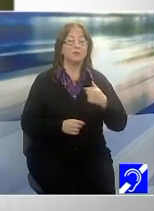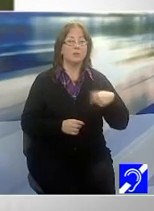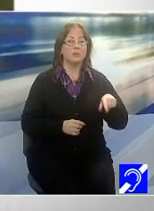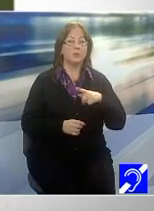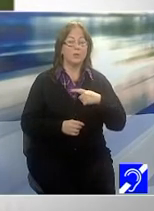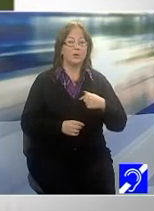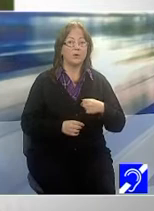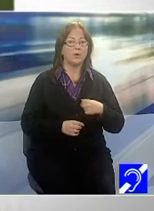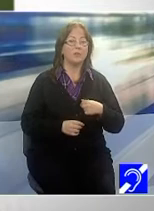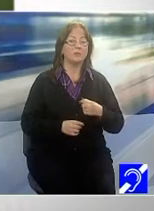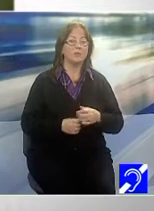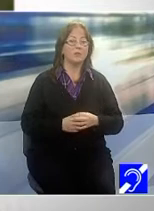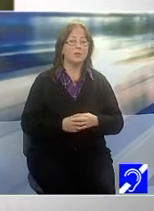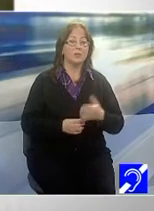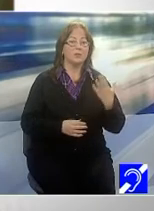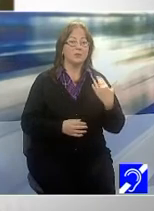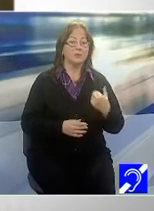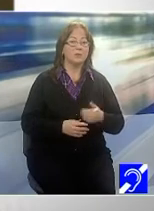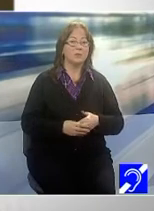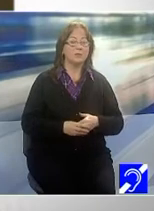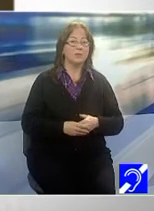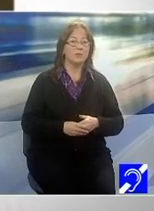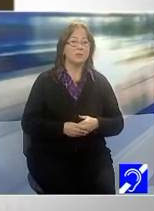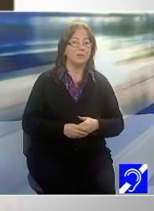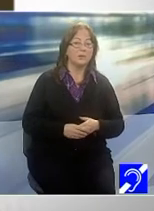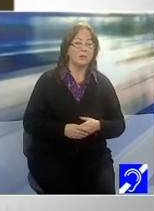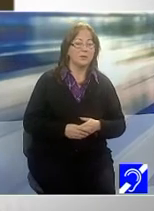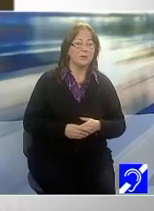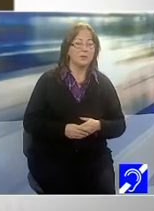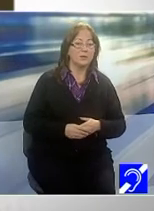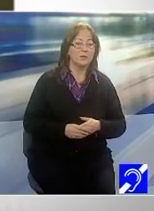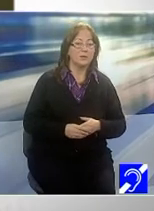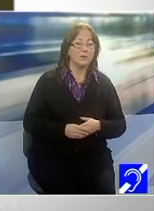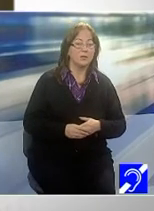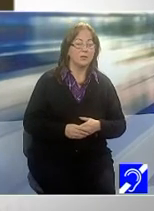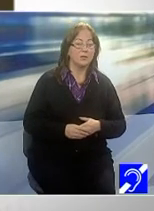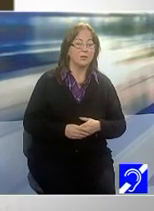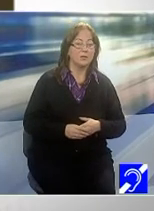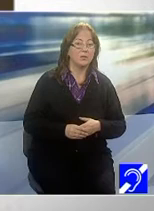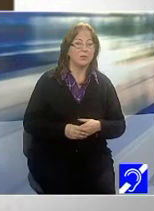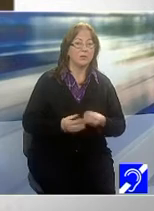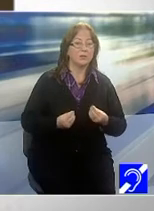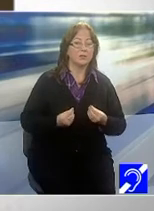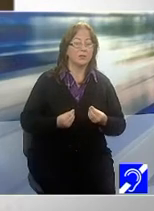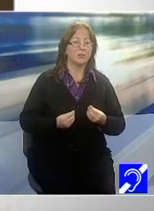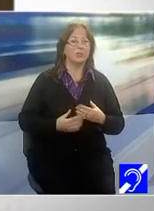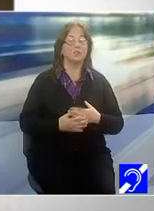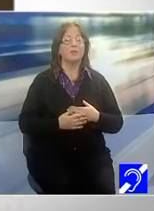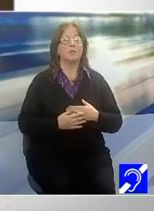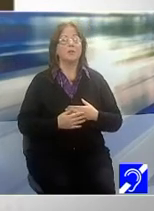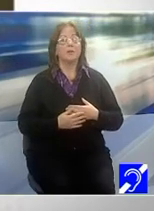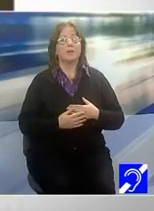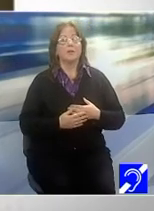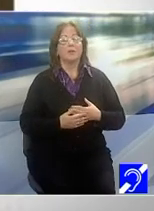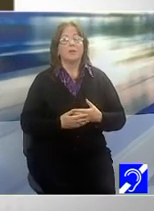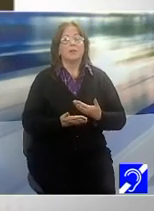And so again, these are key dates, key highlights that just show the ever-growing and ever-deepening. Aceste date sunt importante,